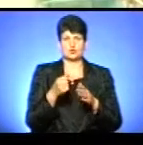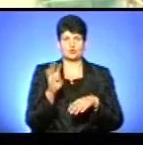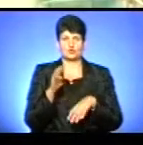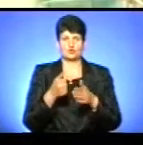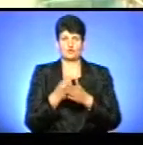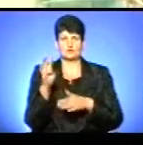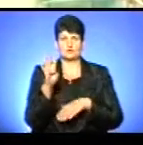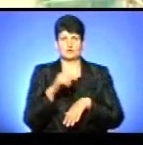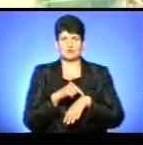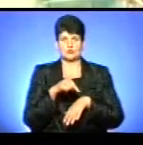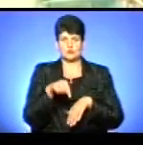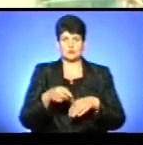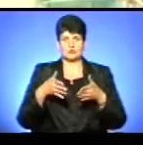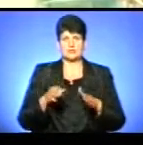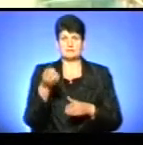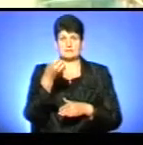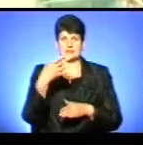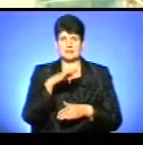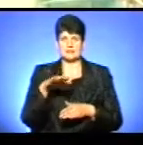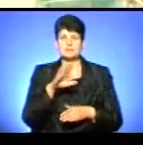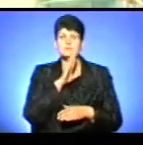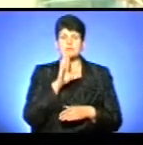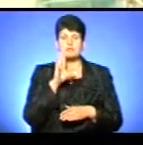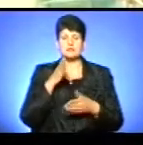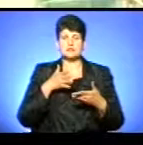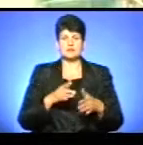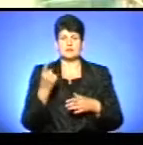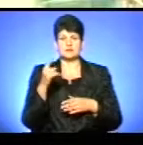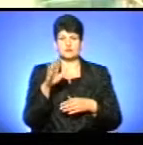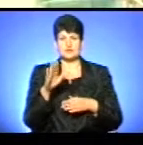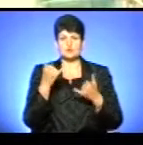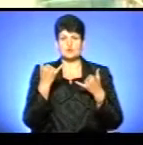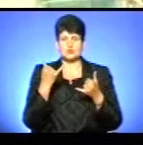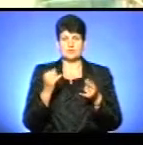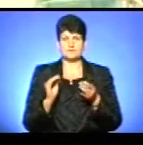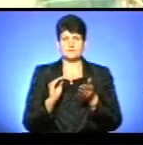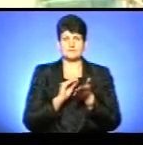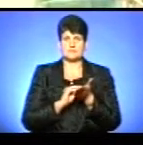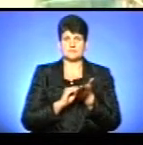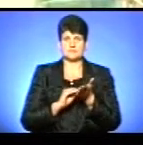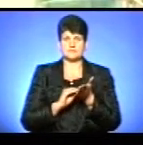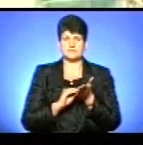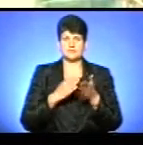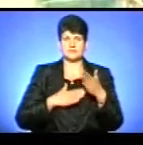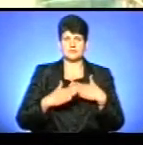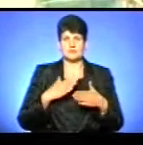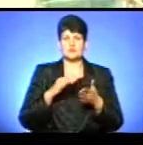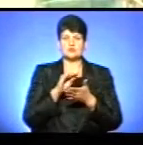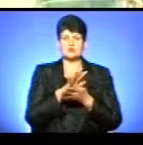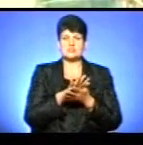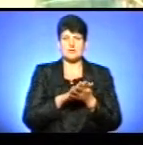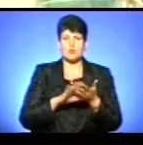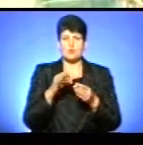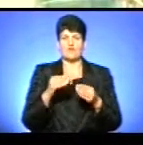тут народилося 15 діток. Матусі, які народили 1 вересня, сьогодні виписуються своїми малюками і пишуть заяви